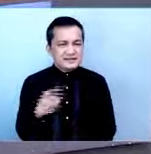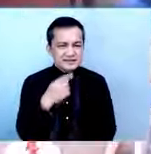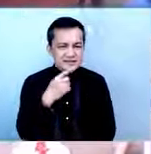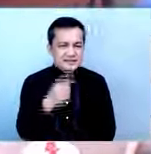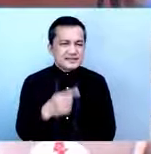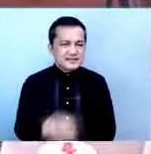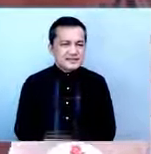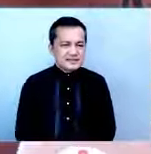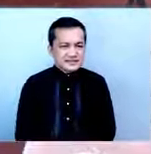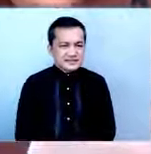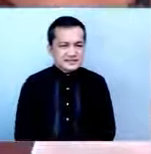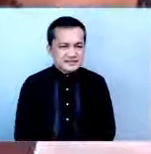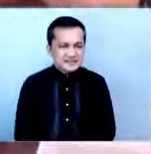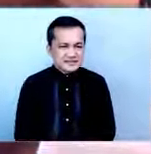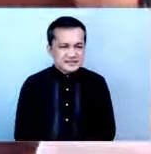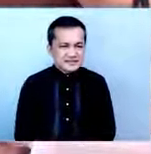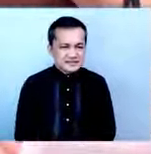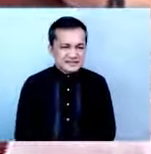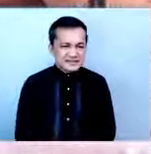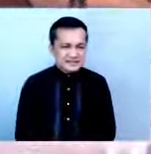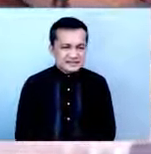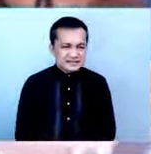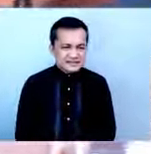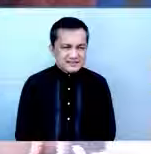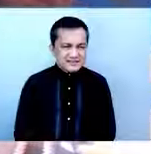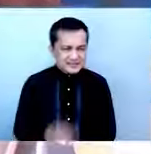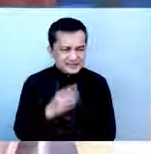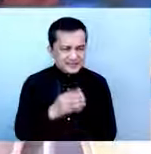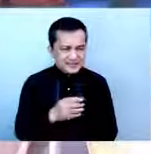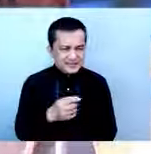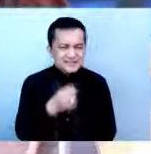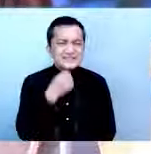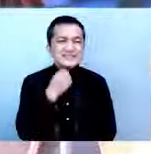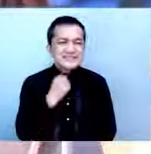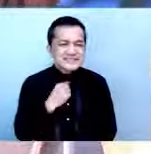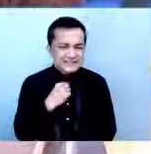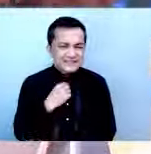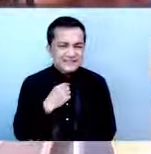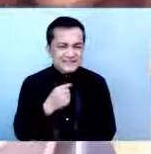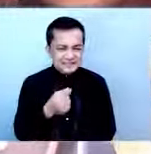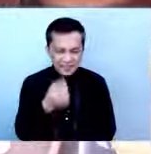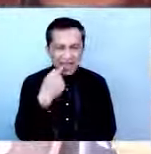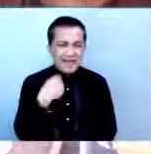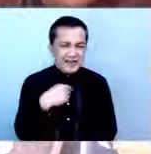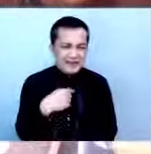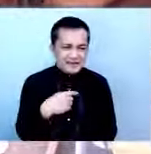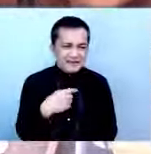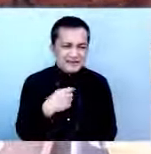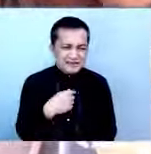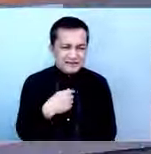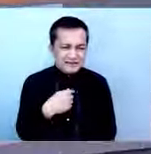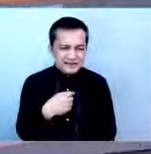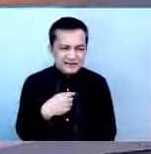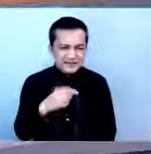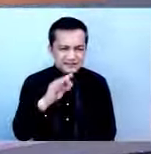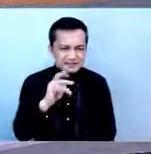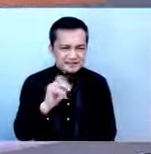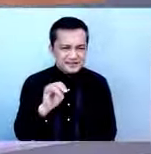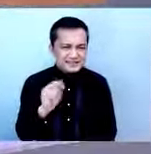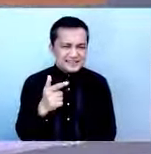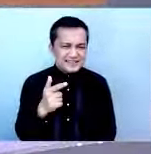yan. Water. Tumig po, tumig. Dumiretso yung kutsinta sa nalangunan ko. Bakit fast naman sa kumain, mabilis? Fast eating.